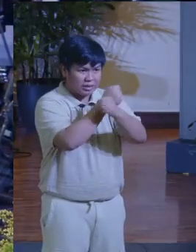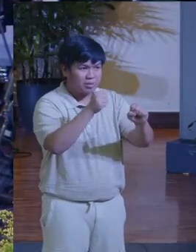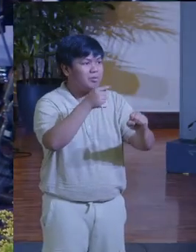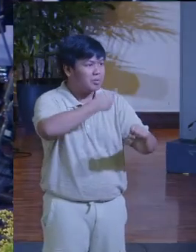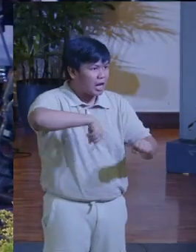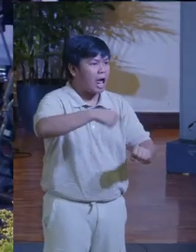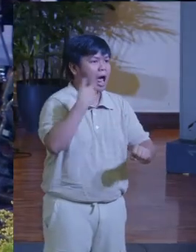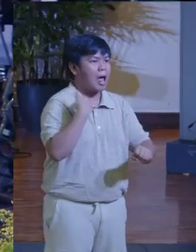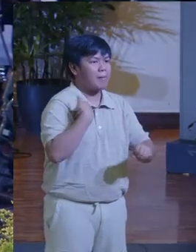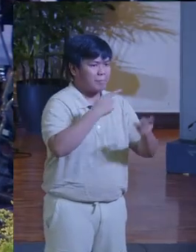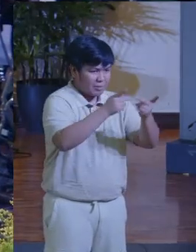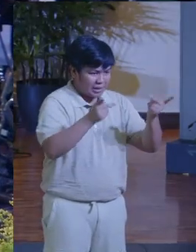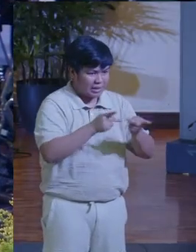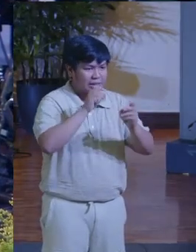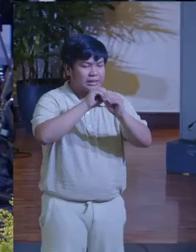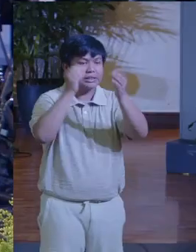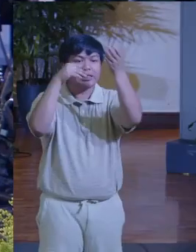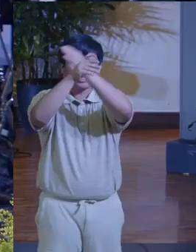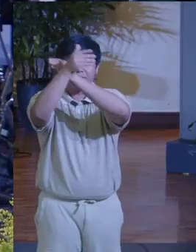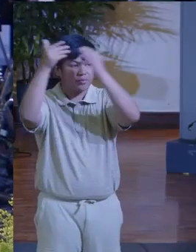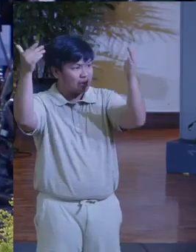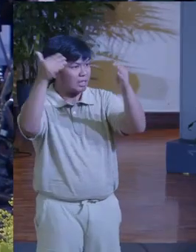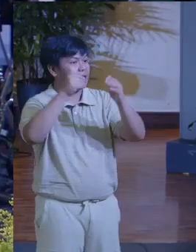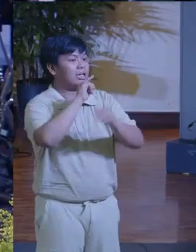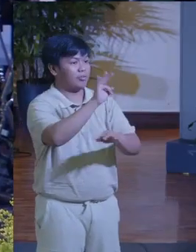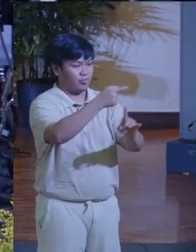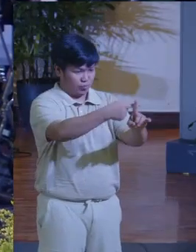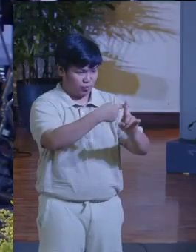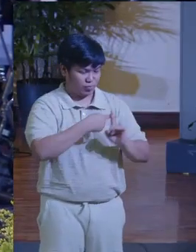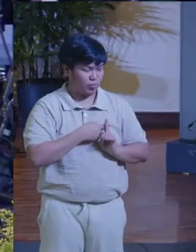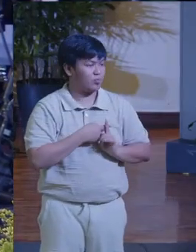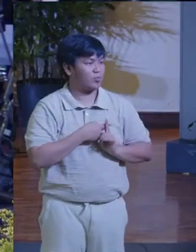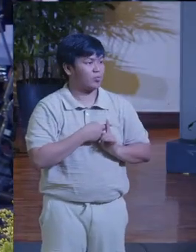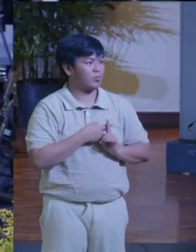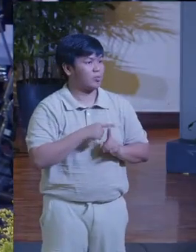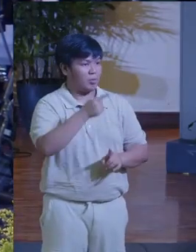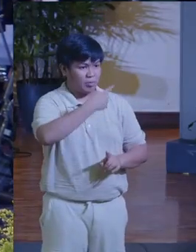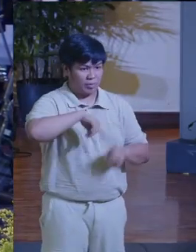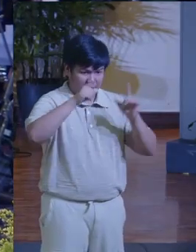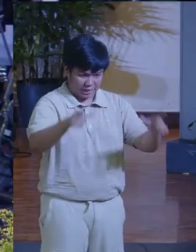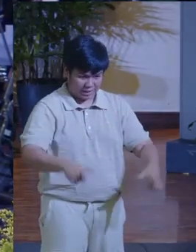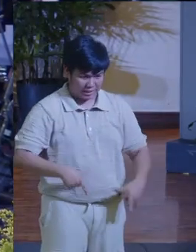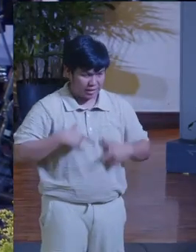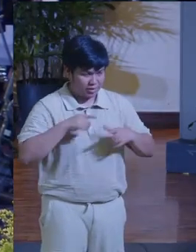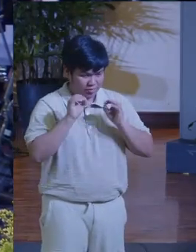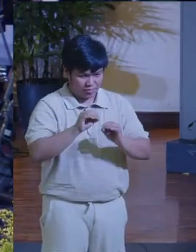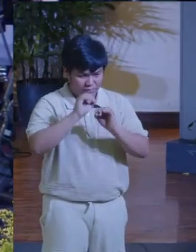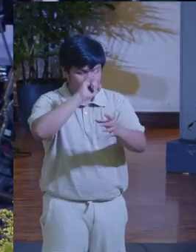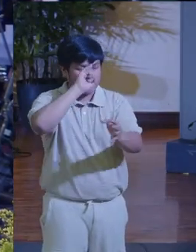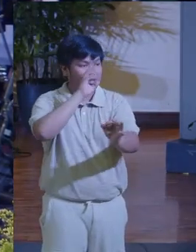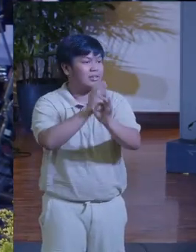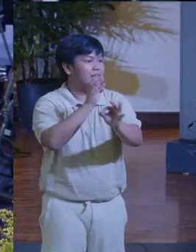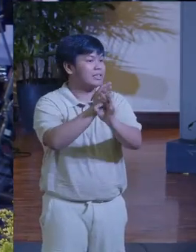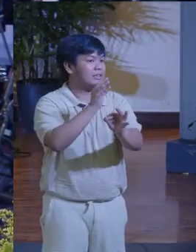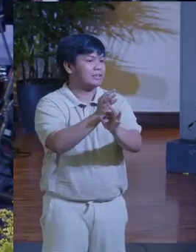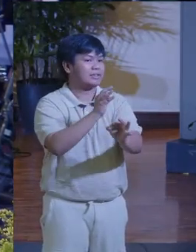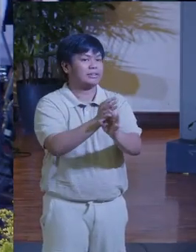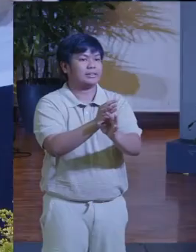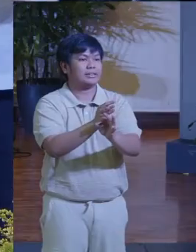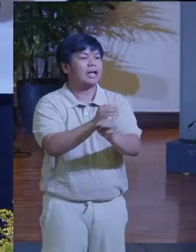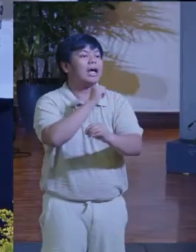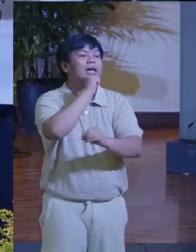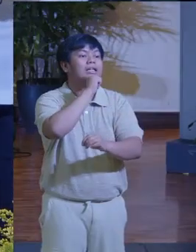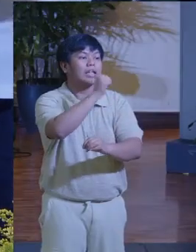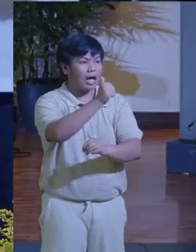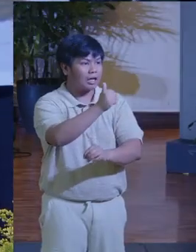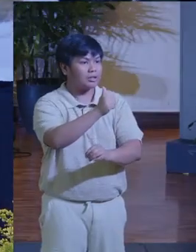langit. In the life I now live in the flesh, I live by faith in the Son of God. We live by faith and not